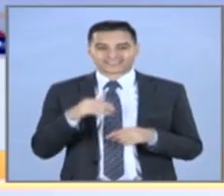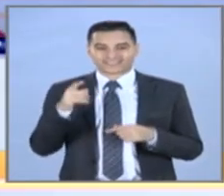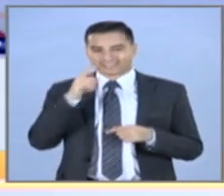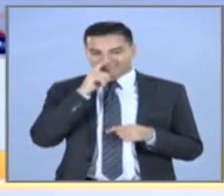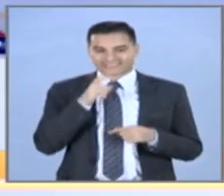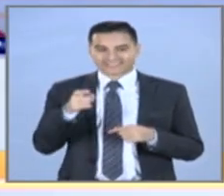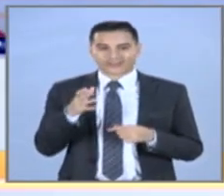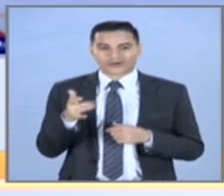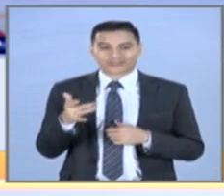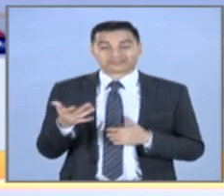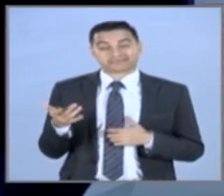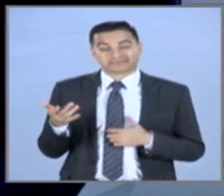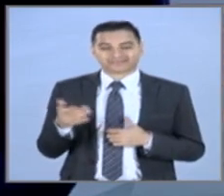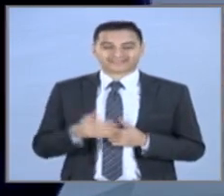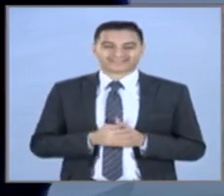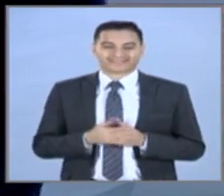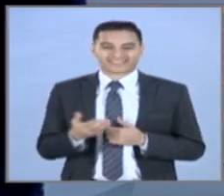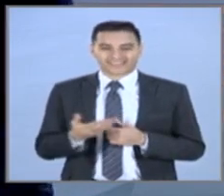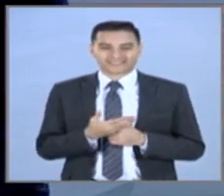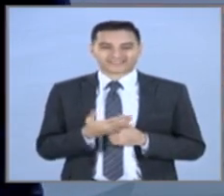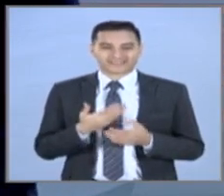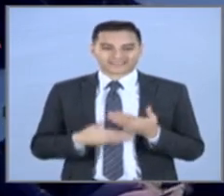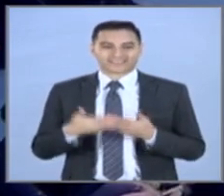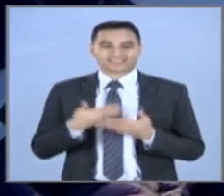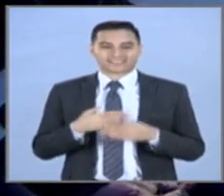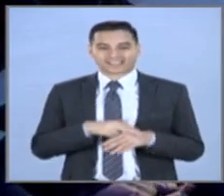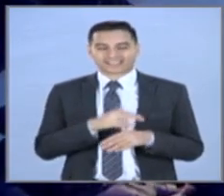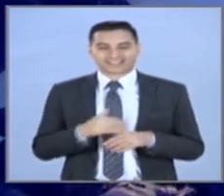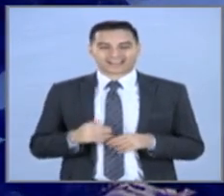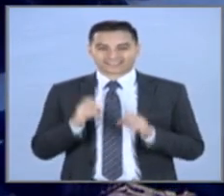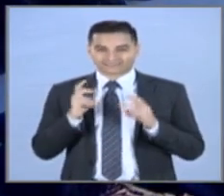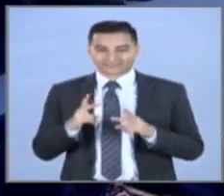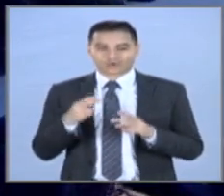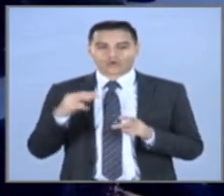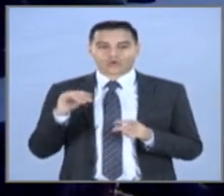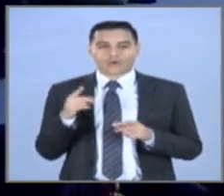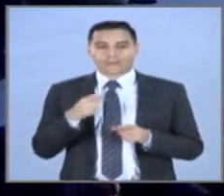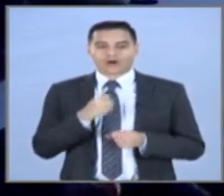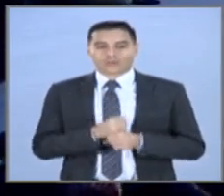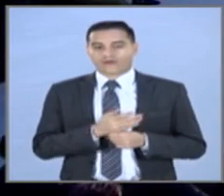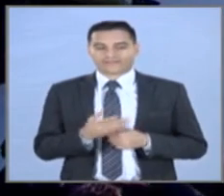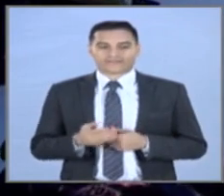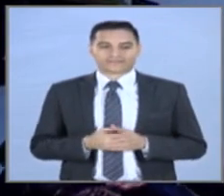دب صوتك اتفضلي، اسمعي أغنية وارجعي لنا تاني. تعالي يا عمر مكاني.